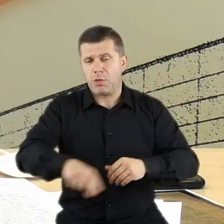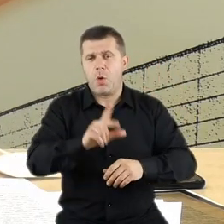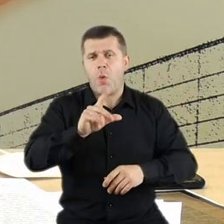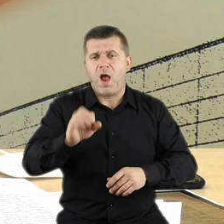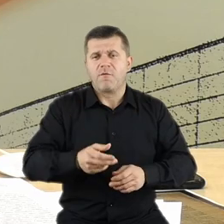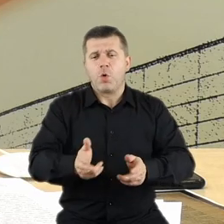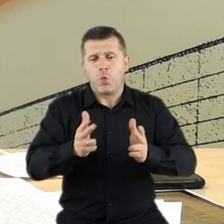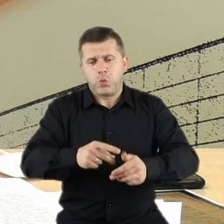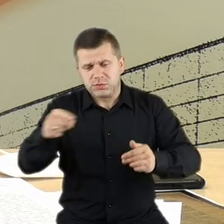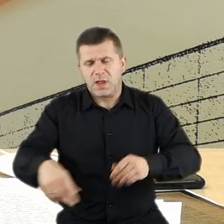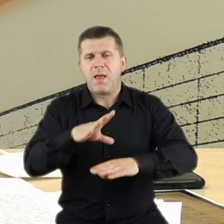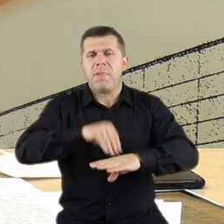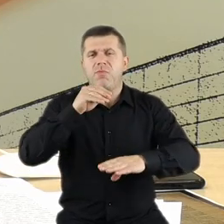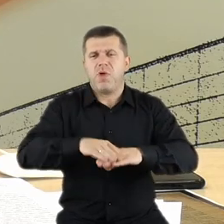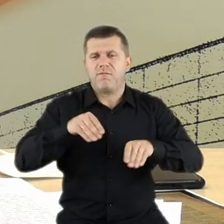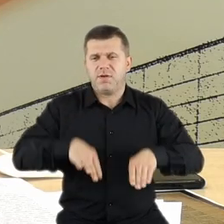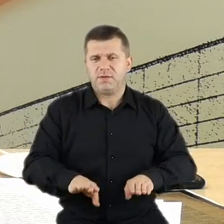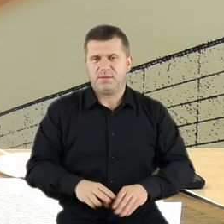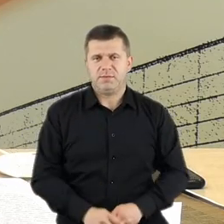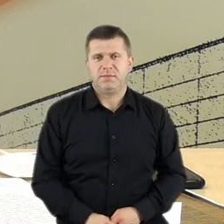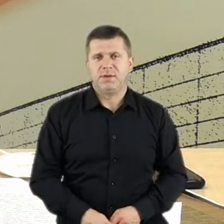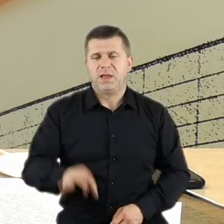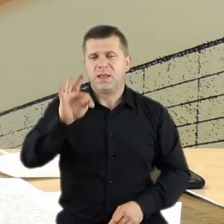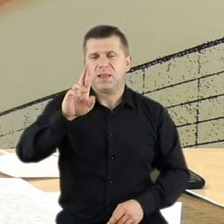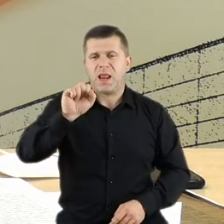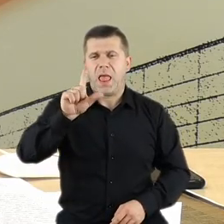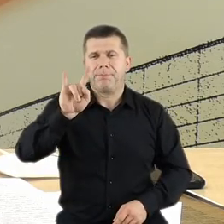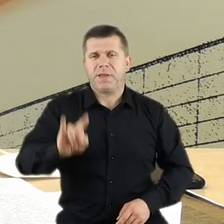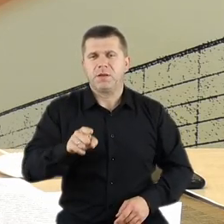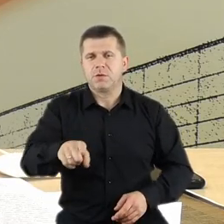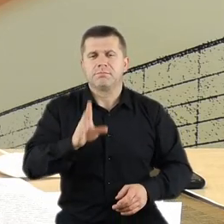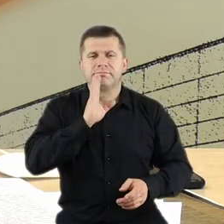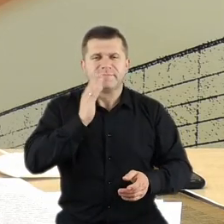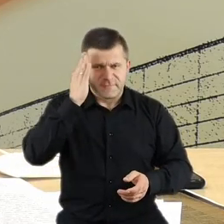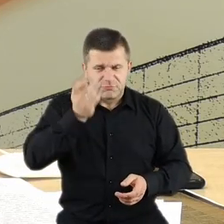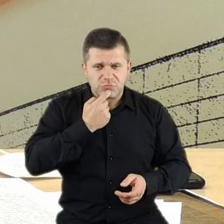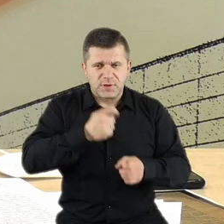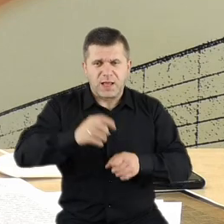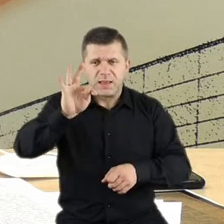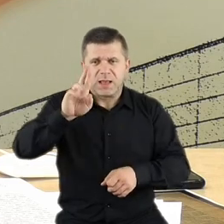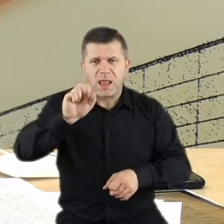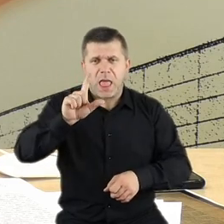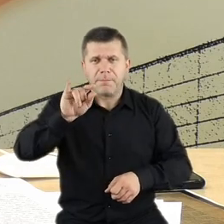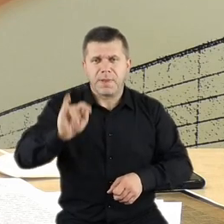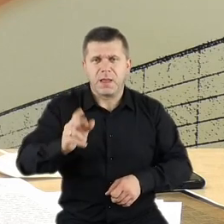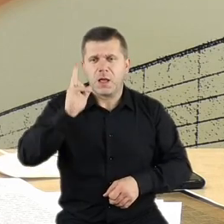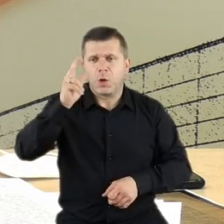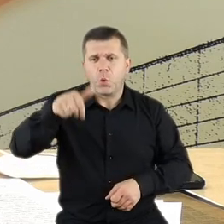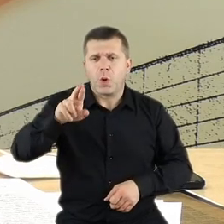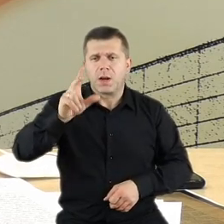trepy trepy to są takie Kurpie wiecie co to są trepy i wiecie co to są Kurpie